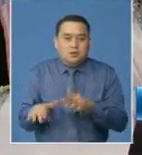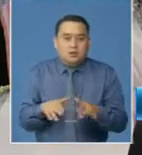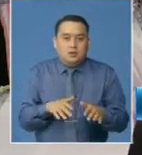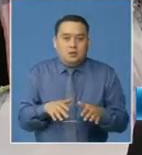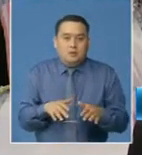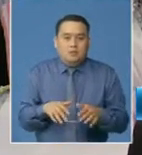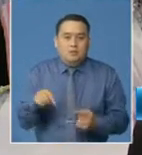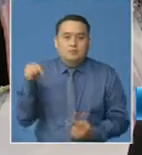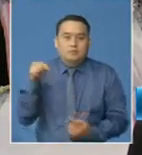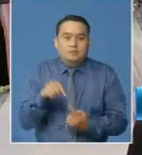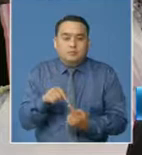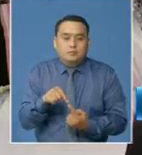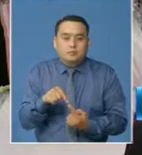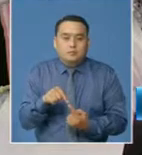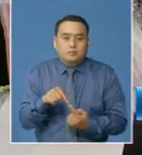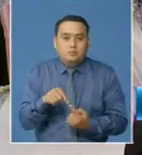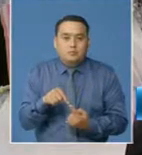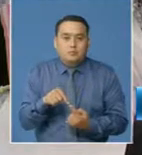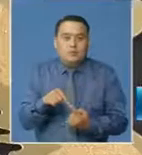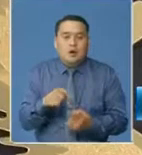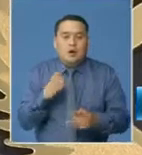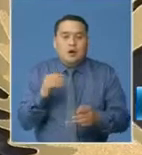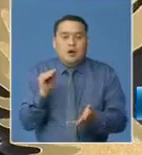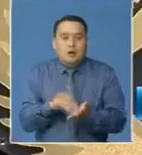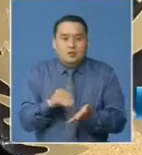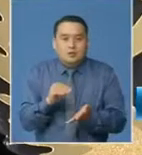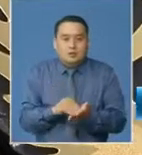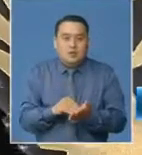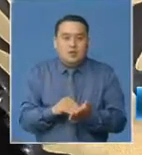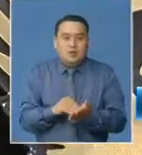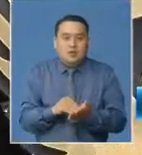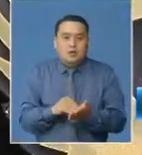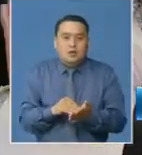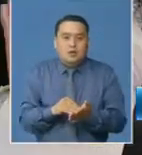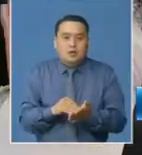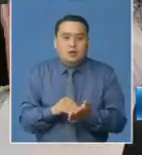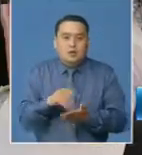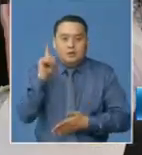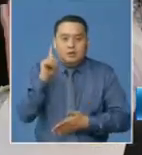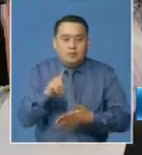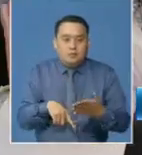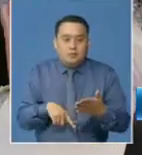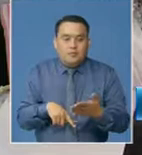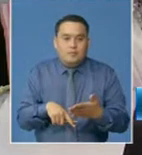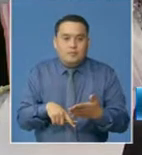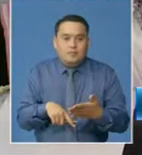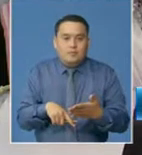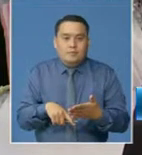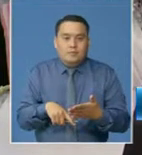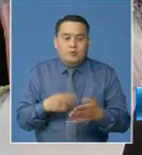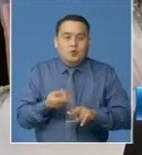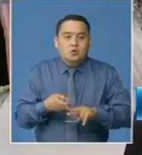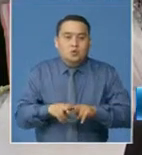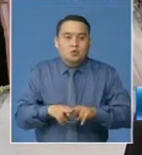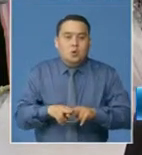істердің лайықты және оң бағасы берілді деп үміттеніп отырмыз. Және де сол